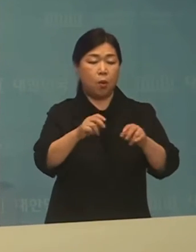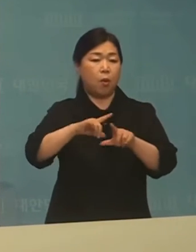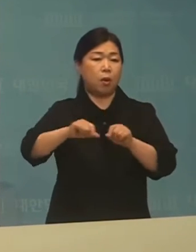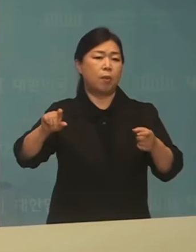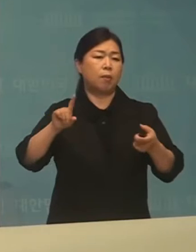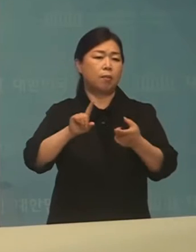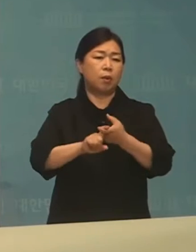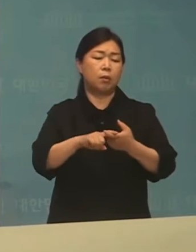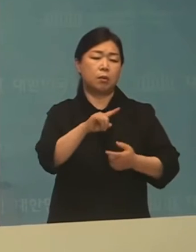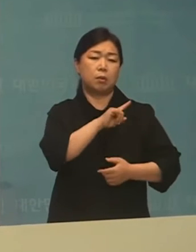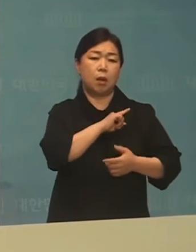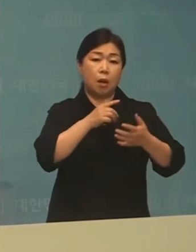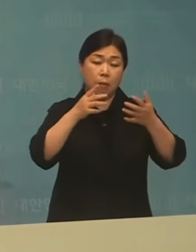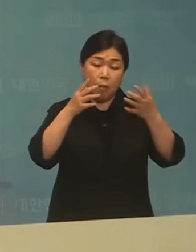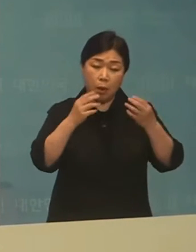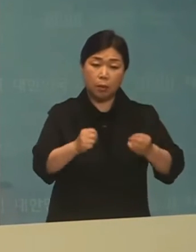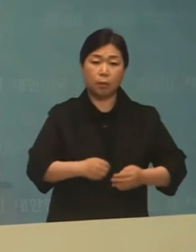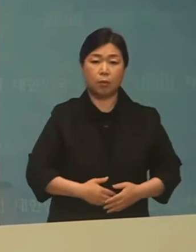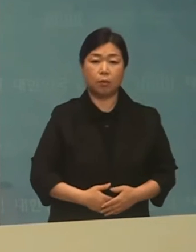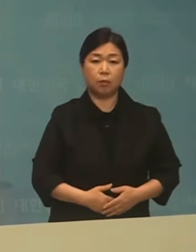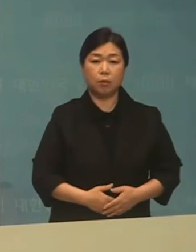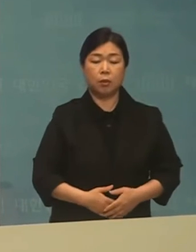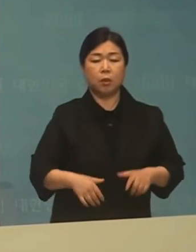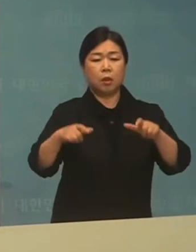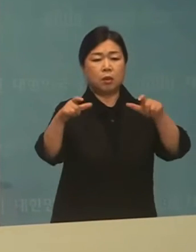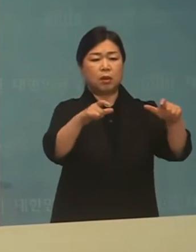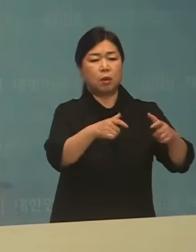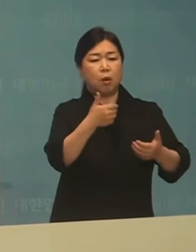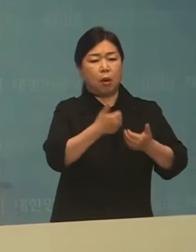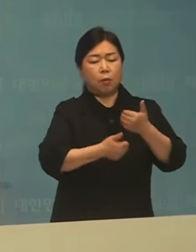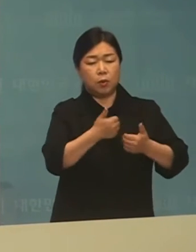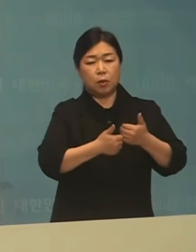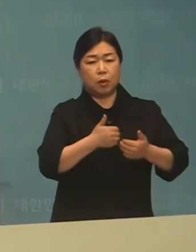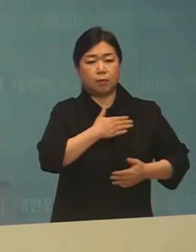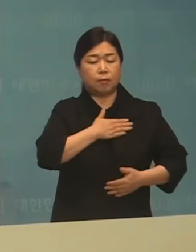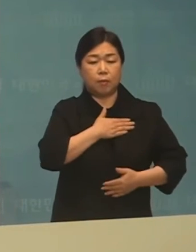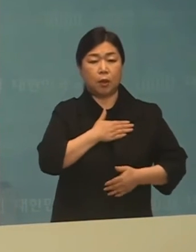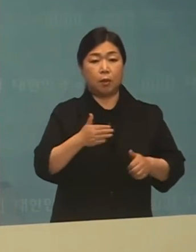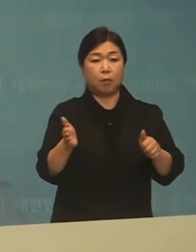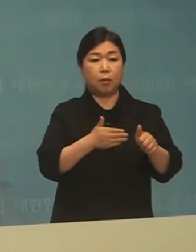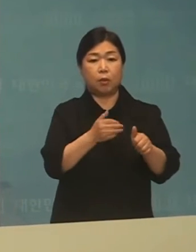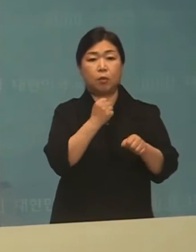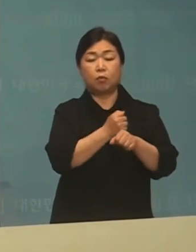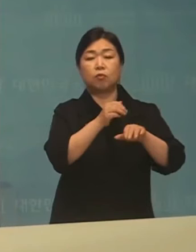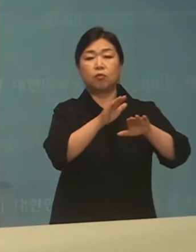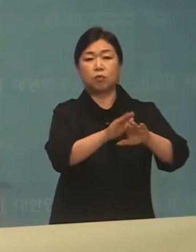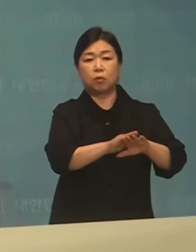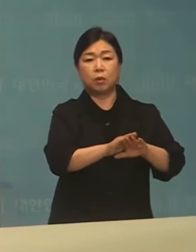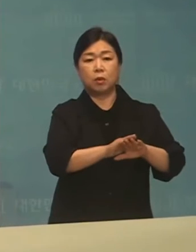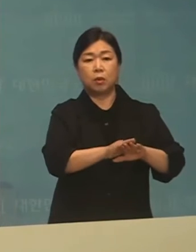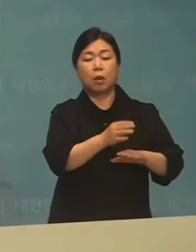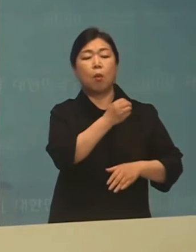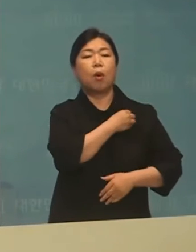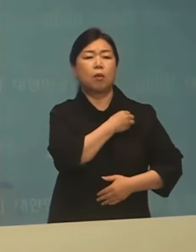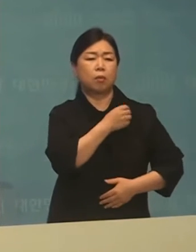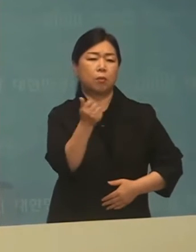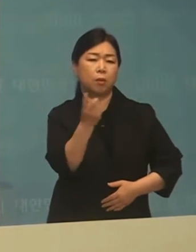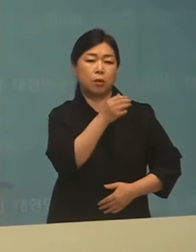친일파도 제일 많다고 지역감정을 불러일으키는 그런 광복회원도